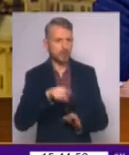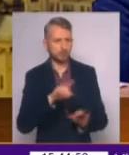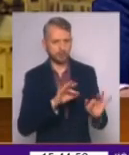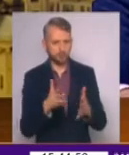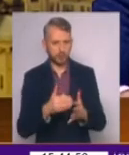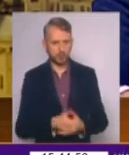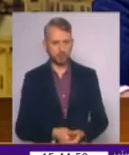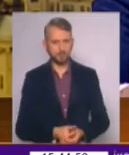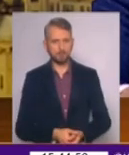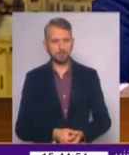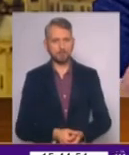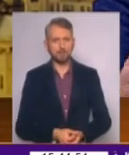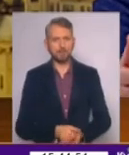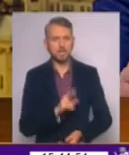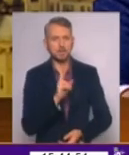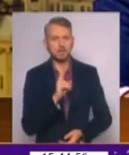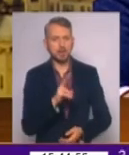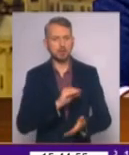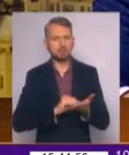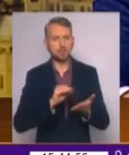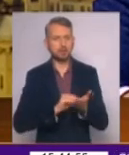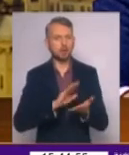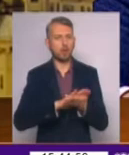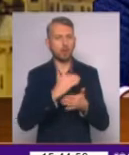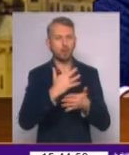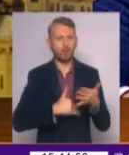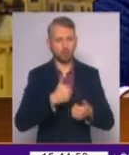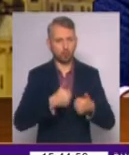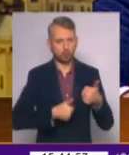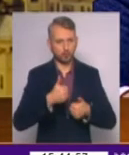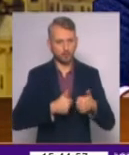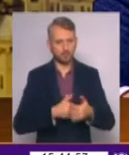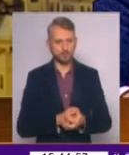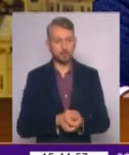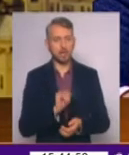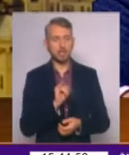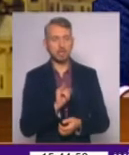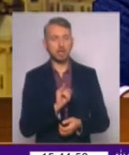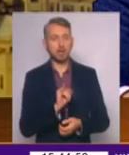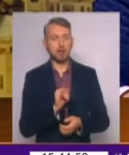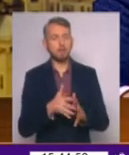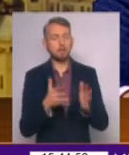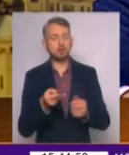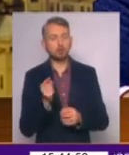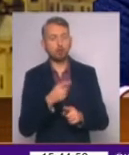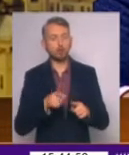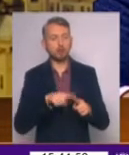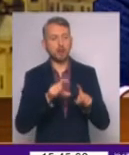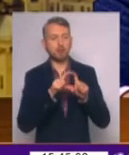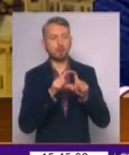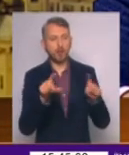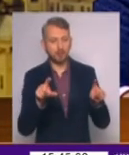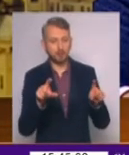відбувається, як впишуться умови конкурсні. І більше того, що ця компанія